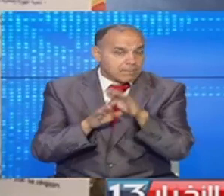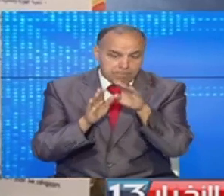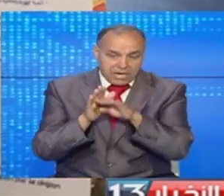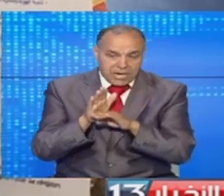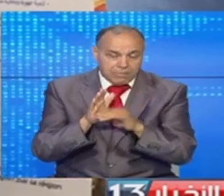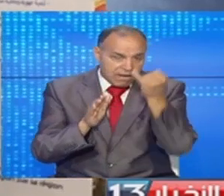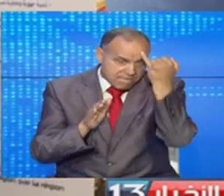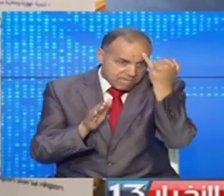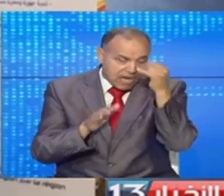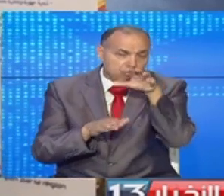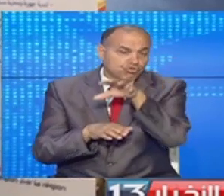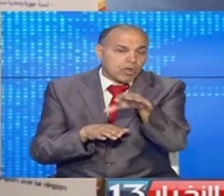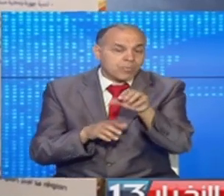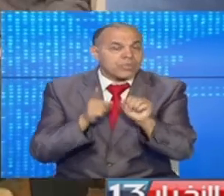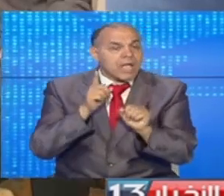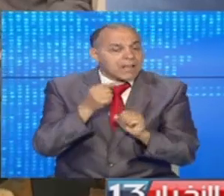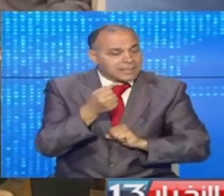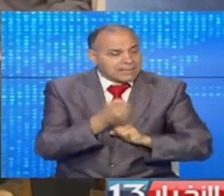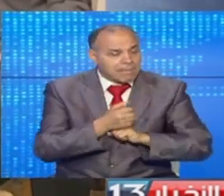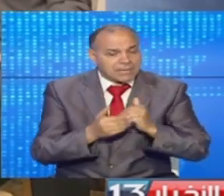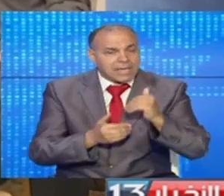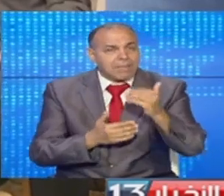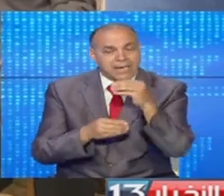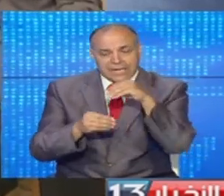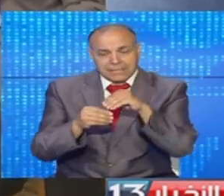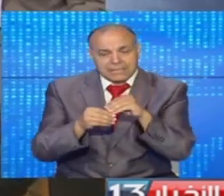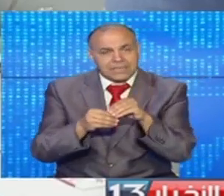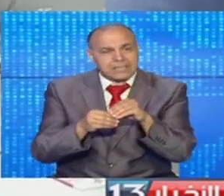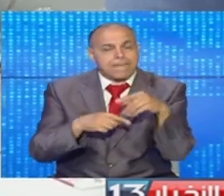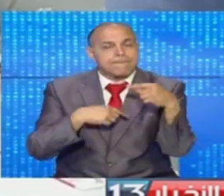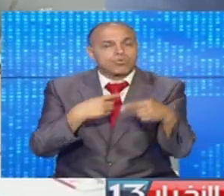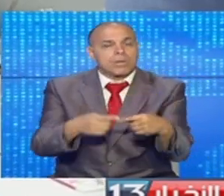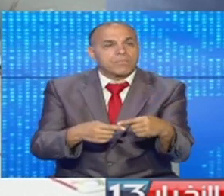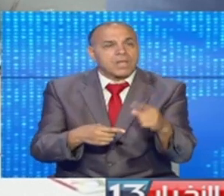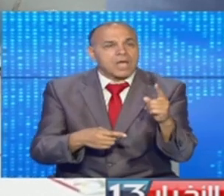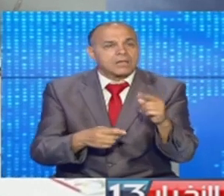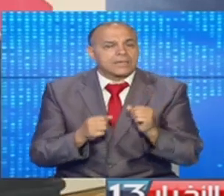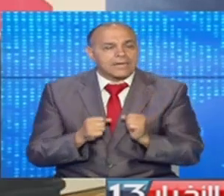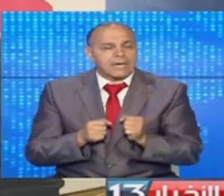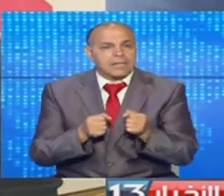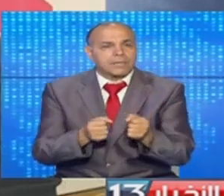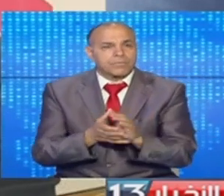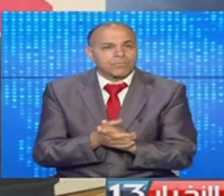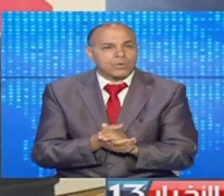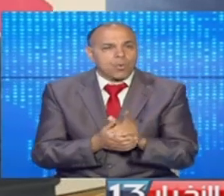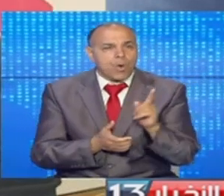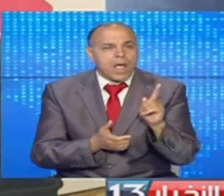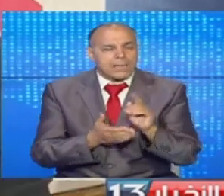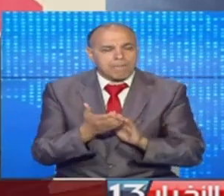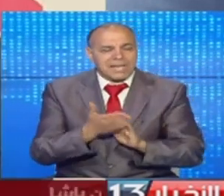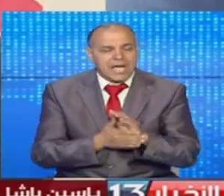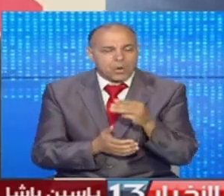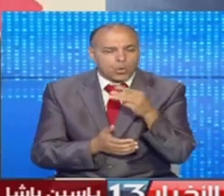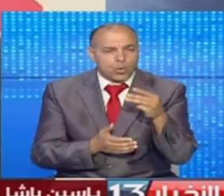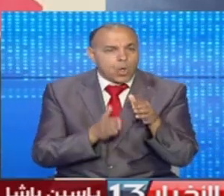برنامج المبادرة الجهوية لدعم التنمية الاقتصادية المستدامة إرادة. 1 مليون يورو لكل ولاية.